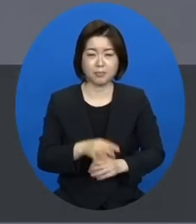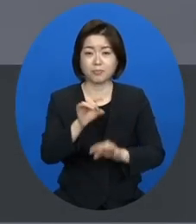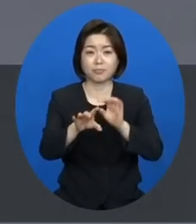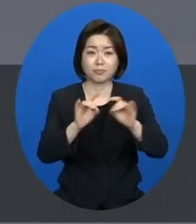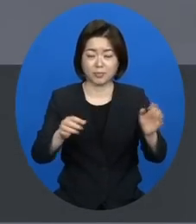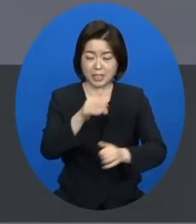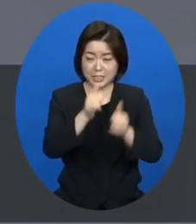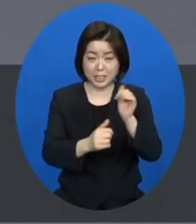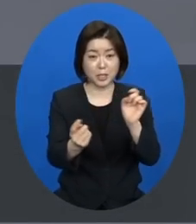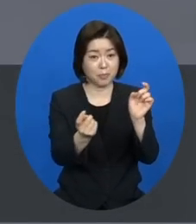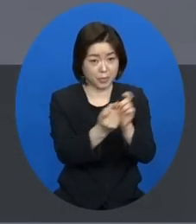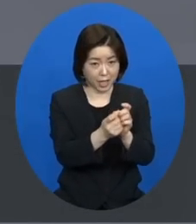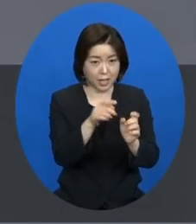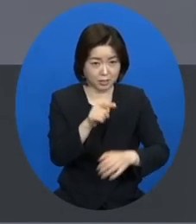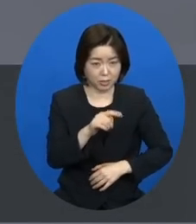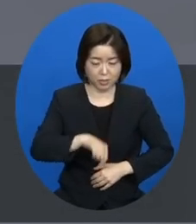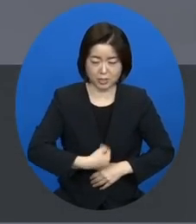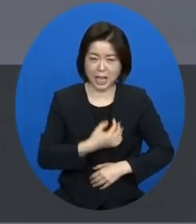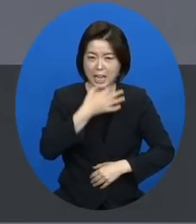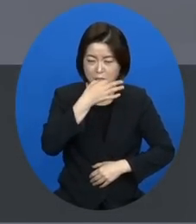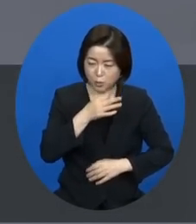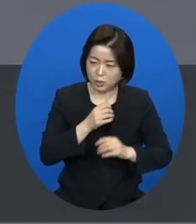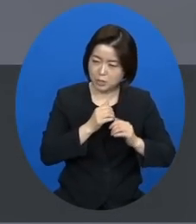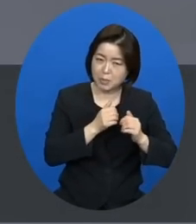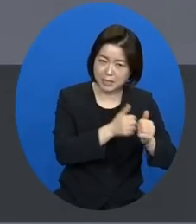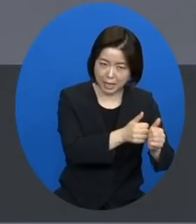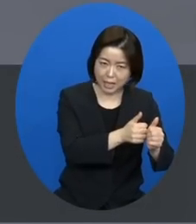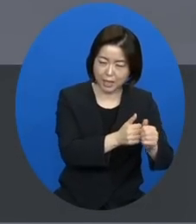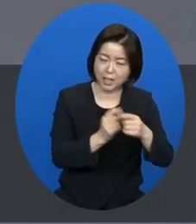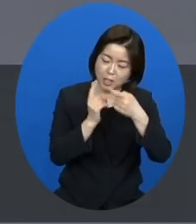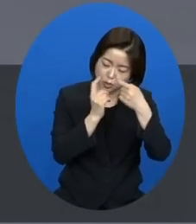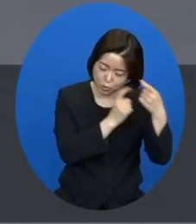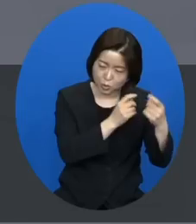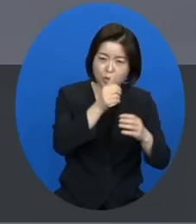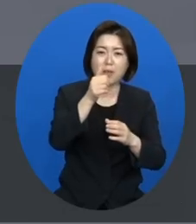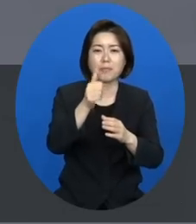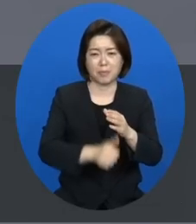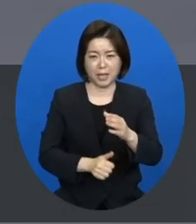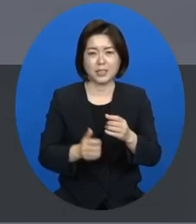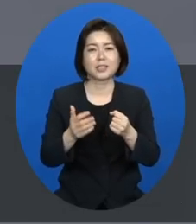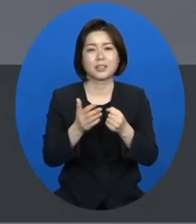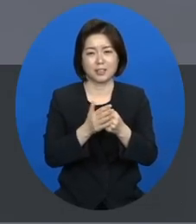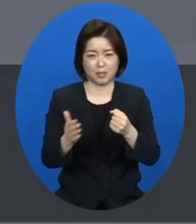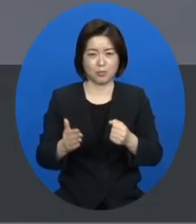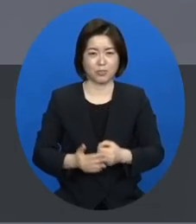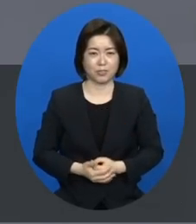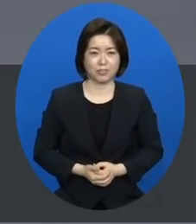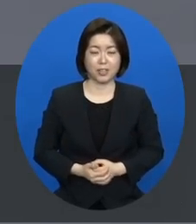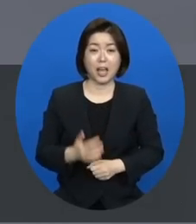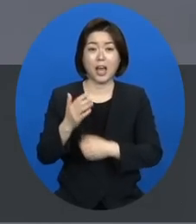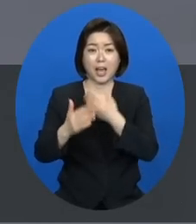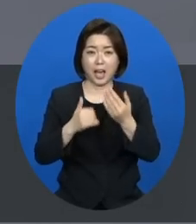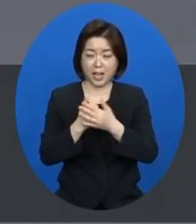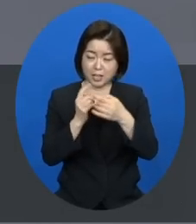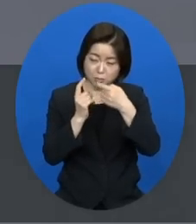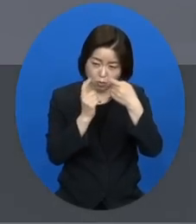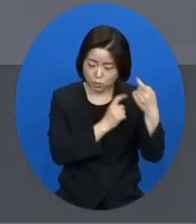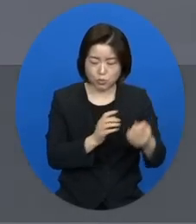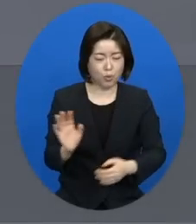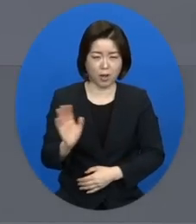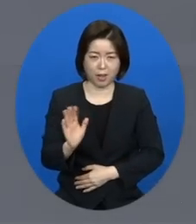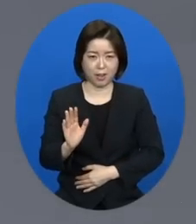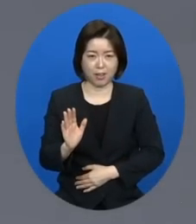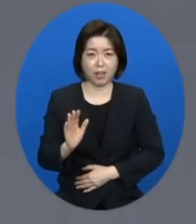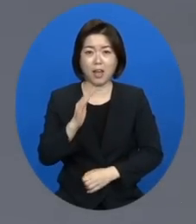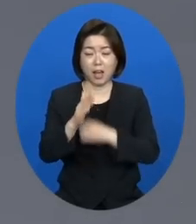시험을 당하는 것은 자신의 욕심에 이끌려 유혹에 빠지기 때문입니다. 하나님은 유혹하지 않으시죠.